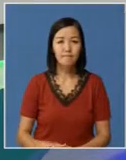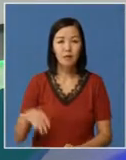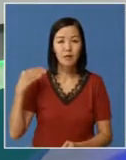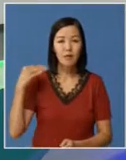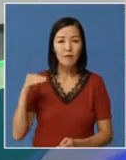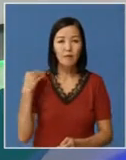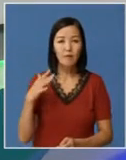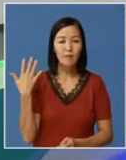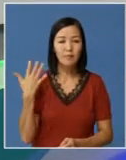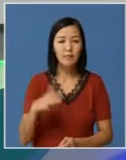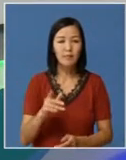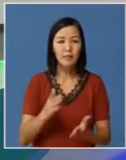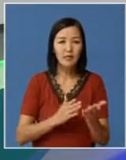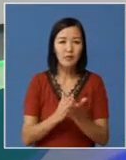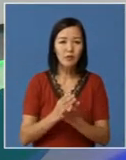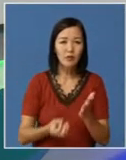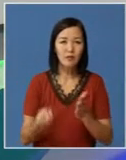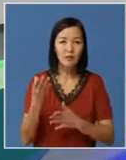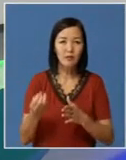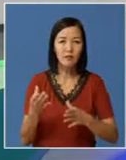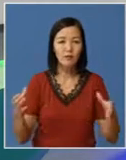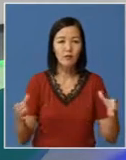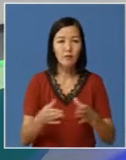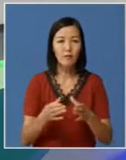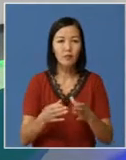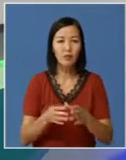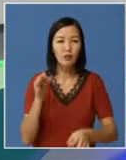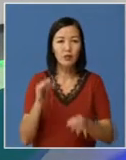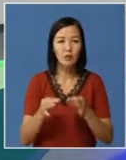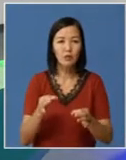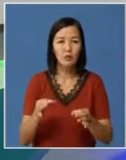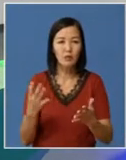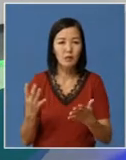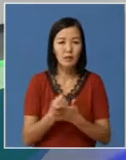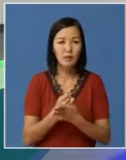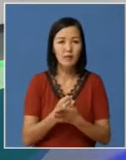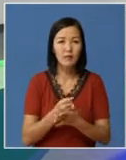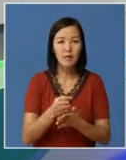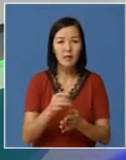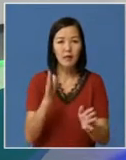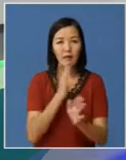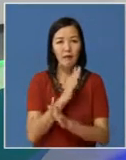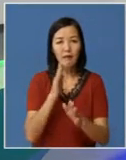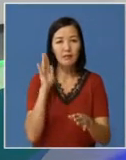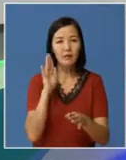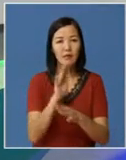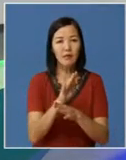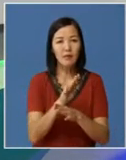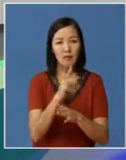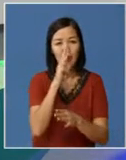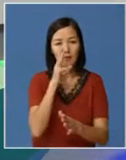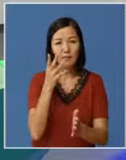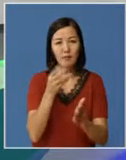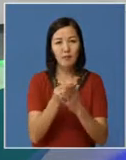В Актобе 50 сотрудников нефтяной компании через суд добились выплаты экологической надбавки. Положенную компенсацию им, оказывается,